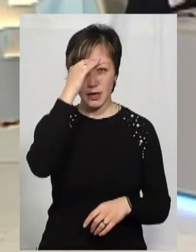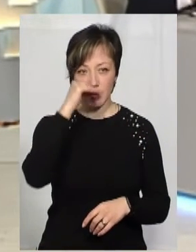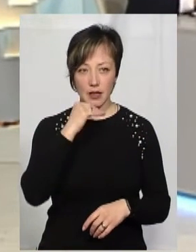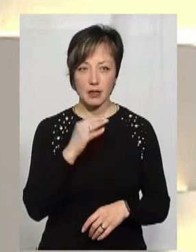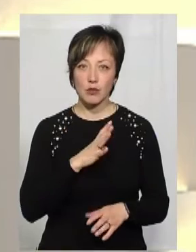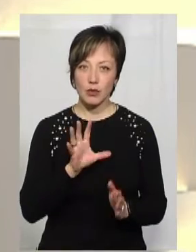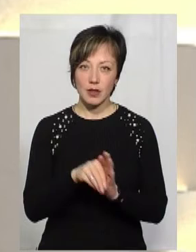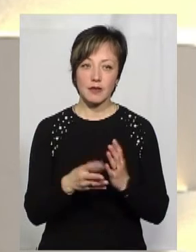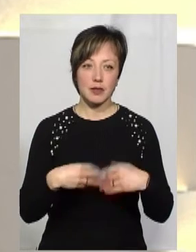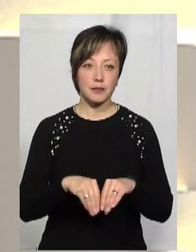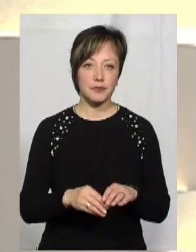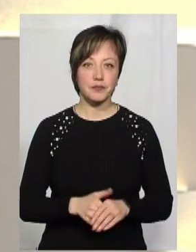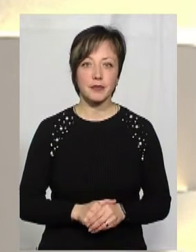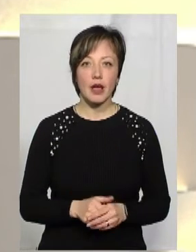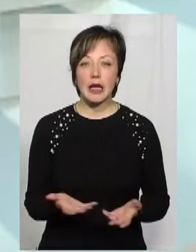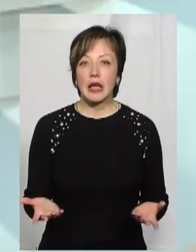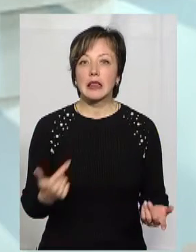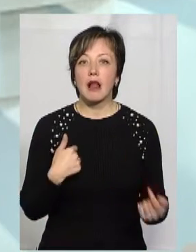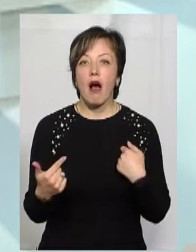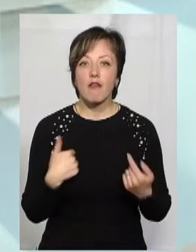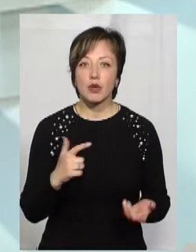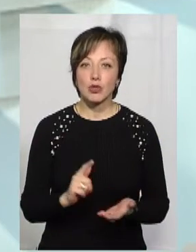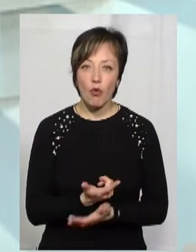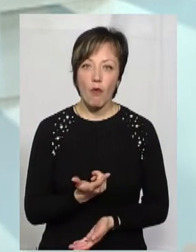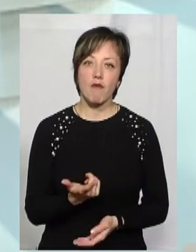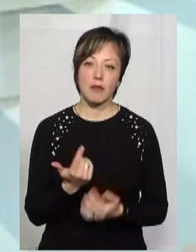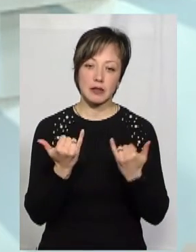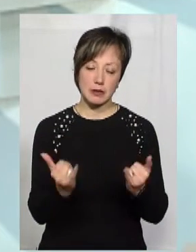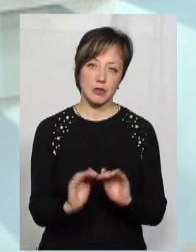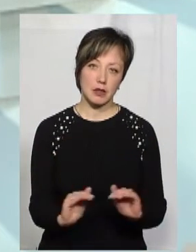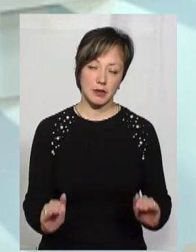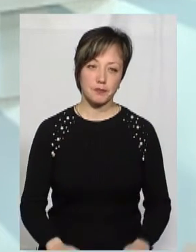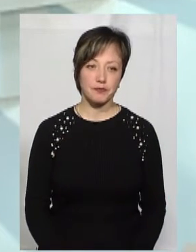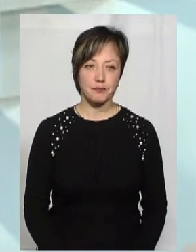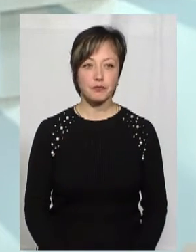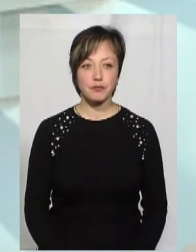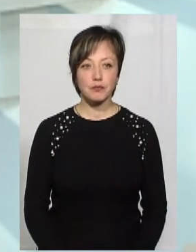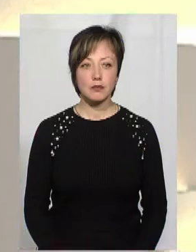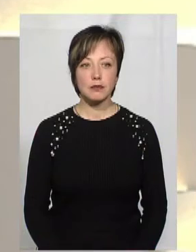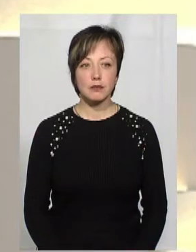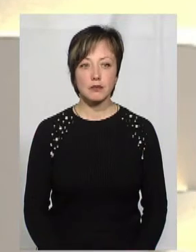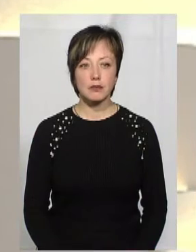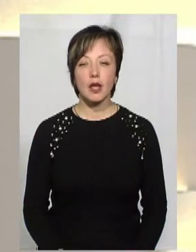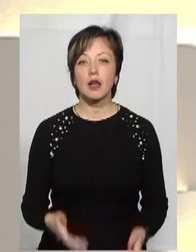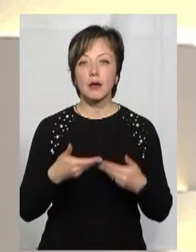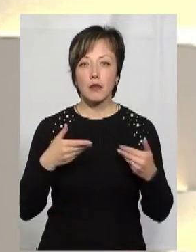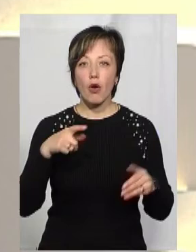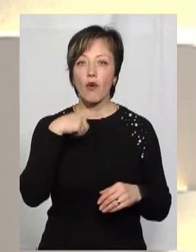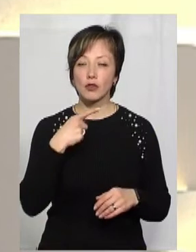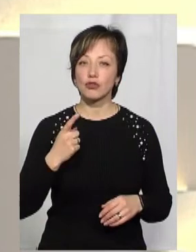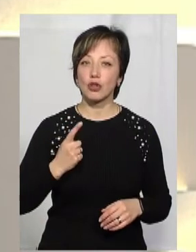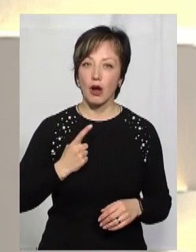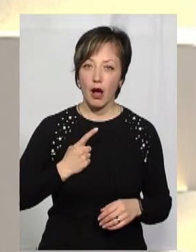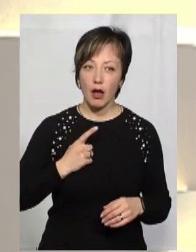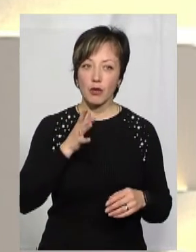вони вже були в сім'ї. Розумієте, да? Яка травма чергова? Психологічна травма. Да. Ви вже говорили, що чекають певний